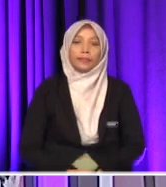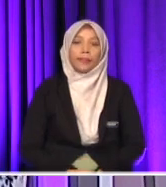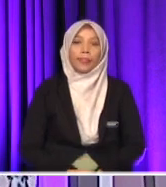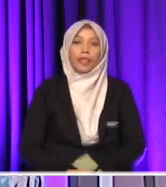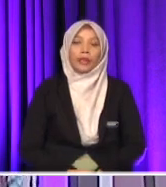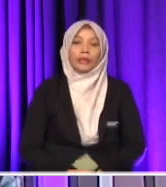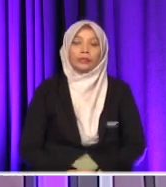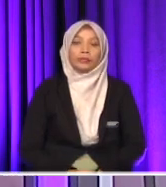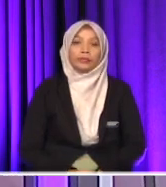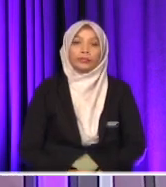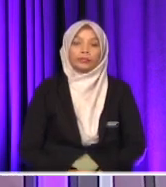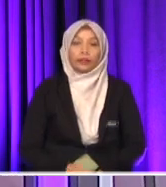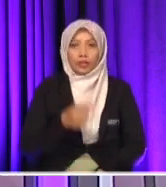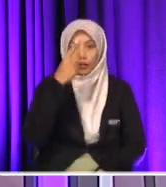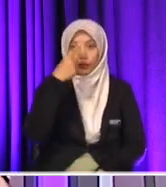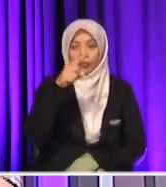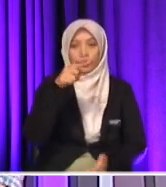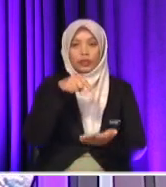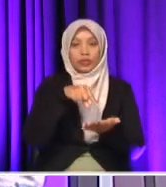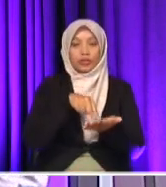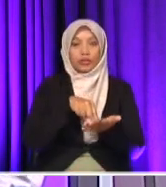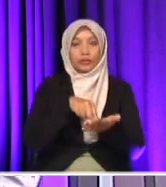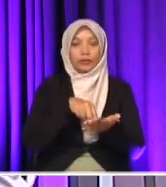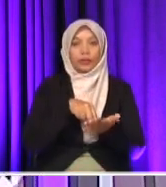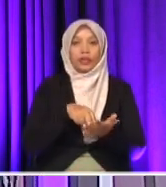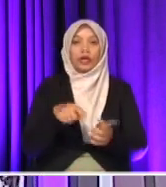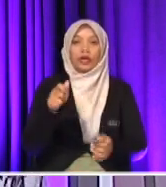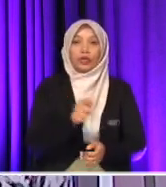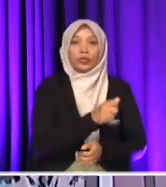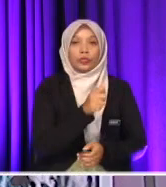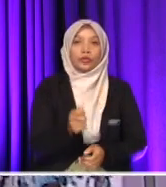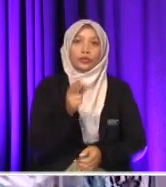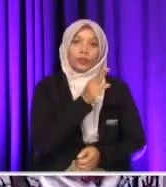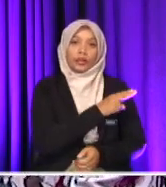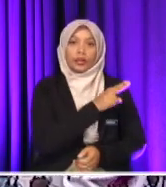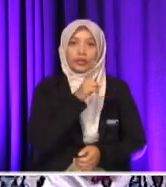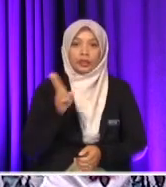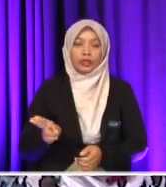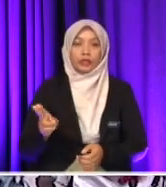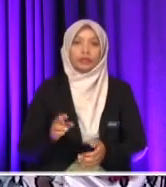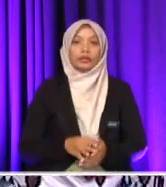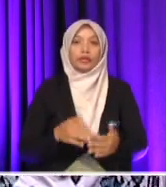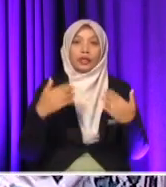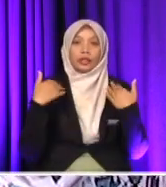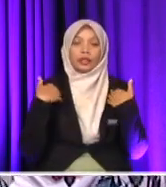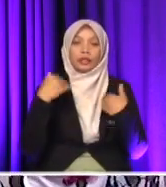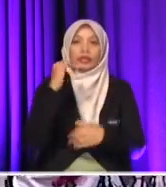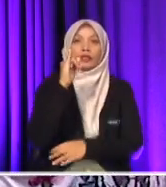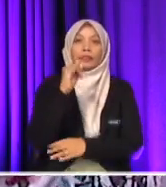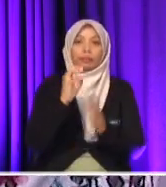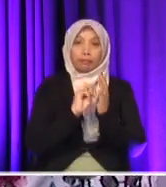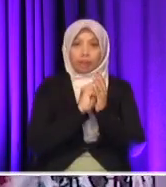kan. Okey. Untuk yang ni, okey, untuk arus ulang alik, okey, kita ada istilah-istilah yang perlu kita ketahui